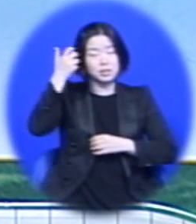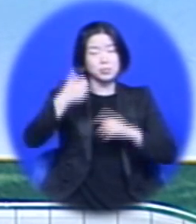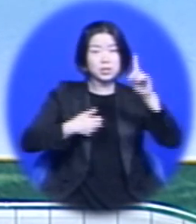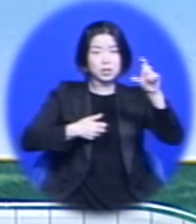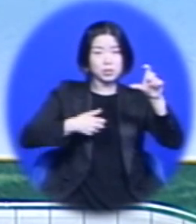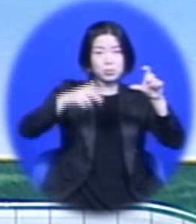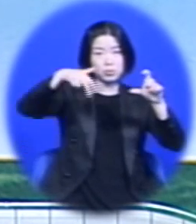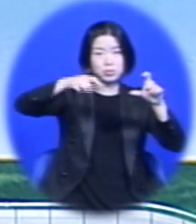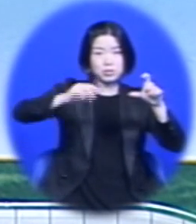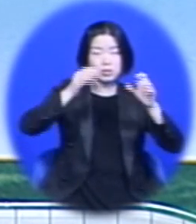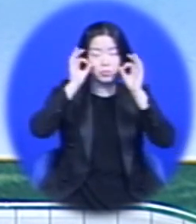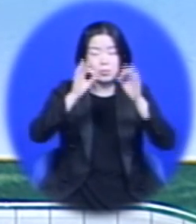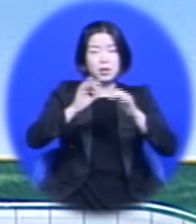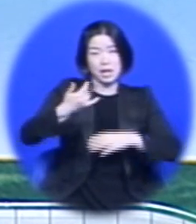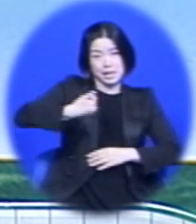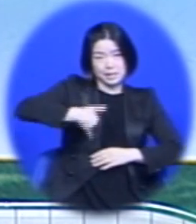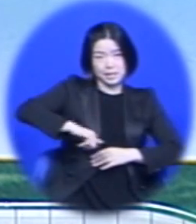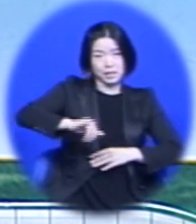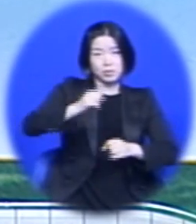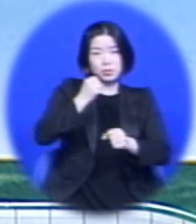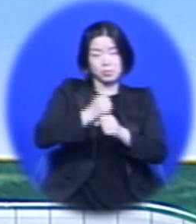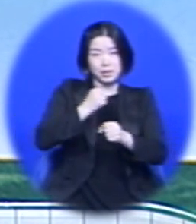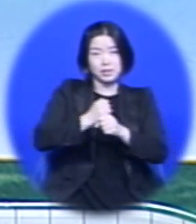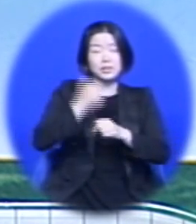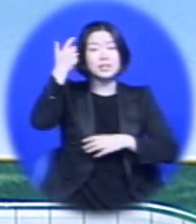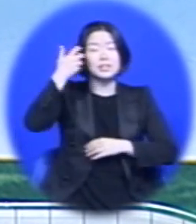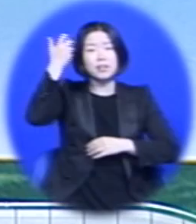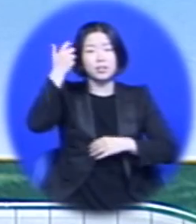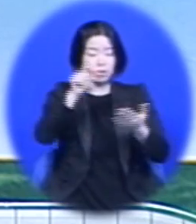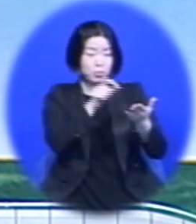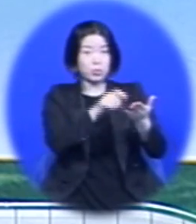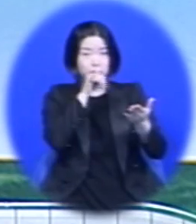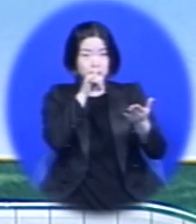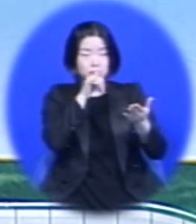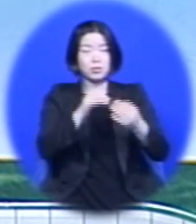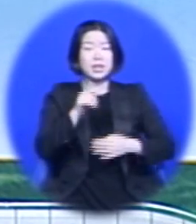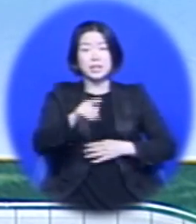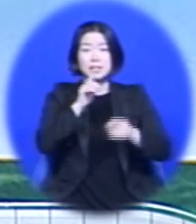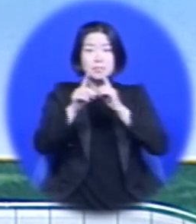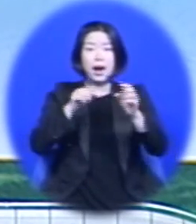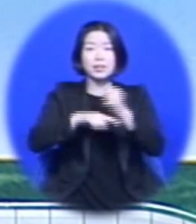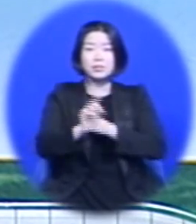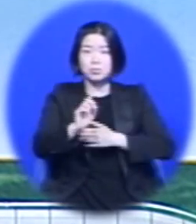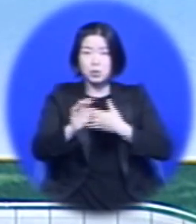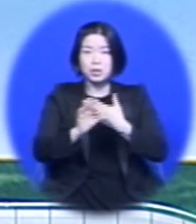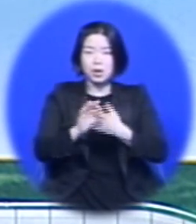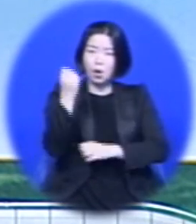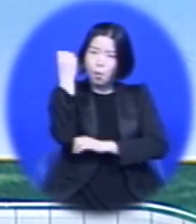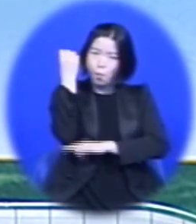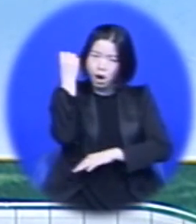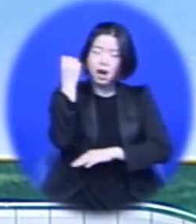15절에 보니까 자녀로 삼으시는 영이라고 그렇게 표현했습니다. 이 말은 무슨 뜻이냐면 원래